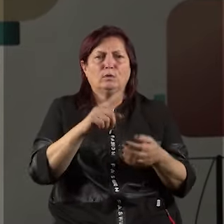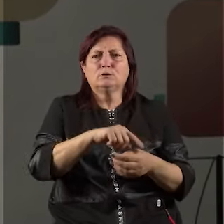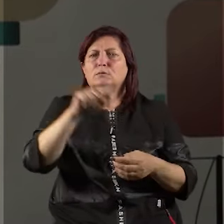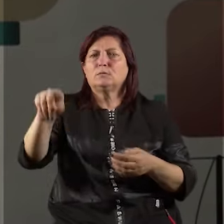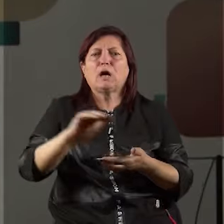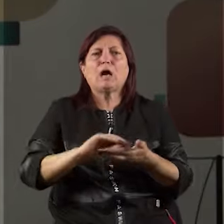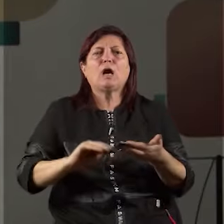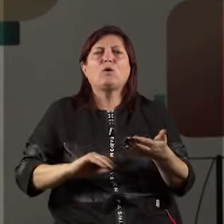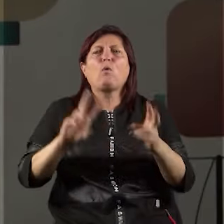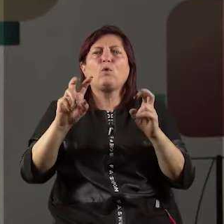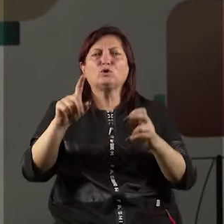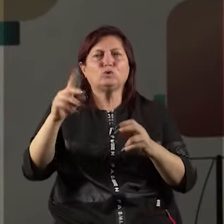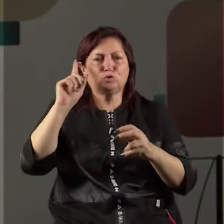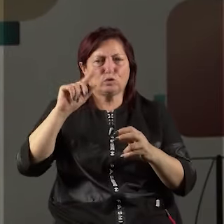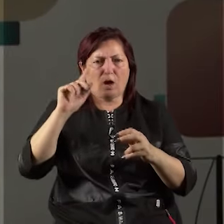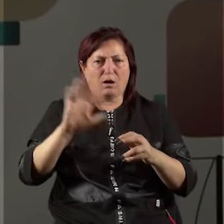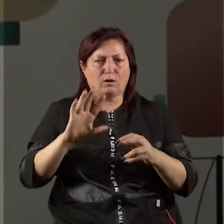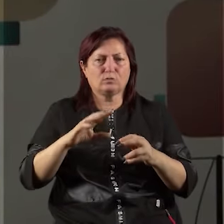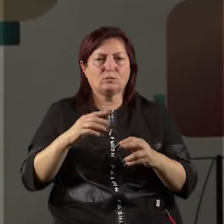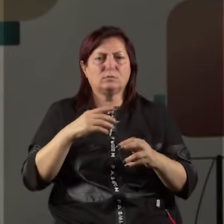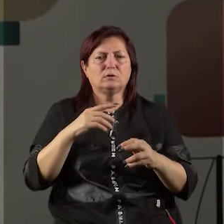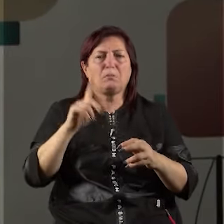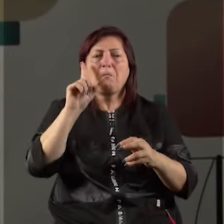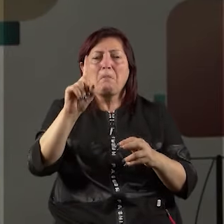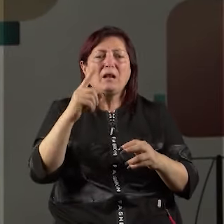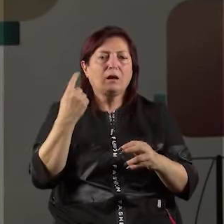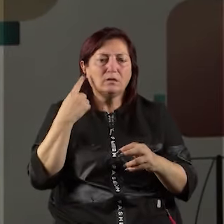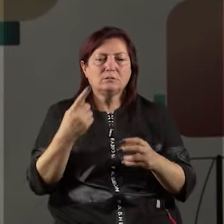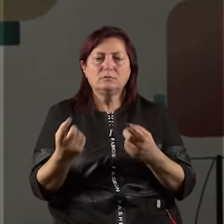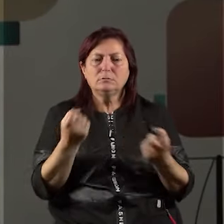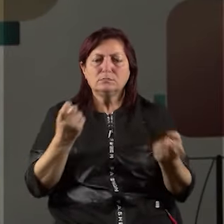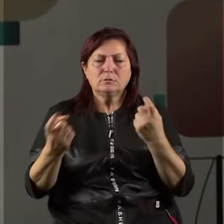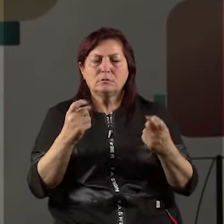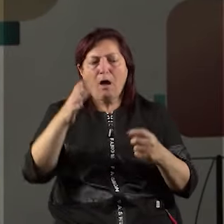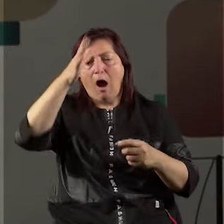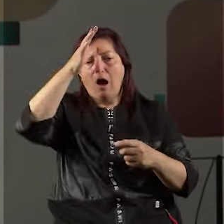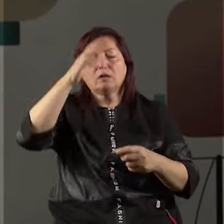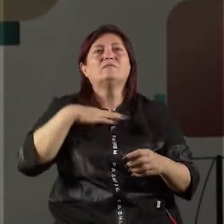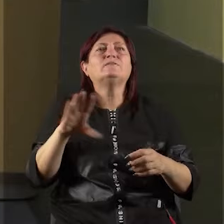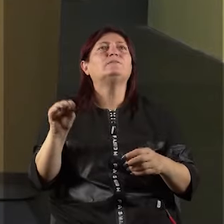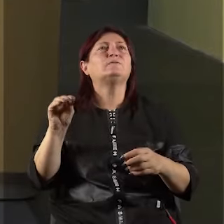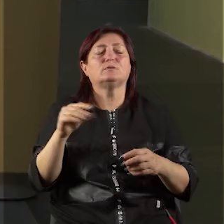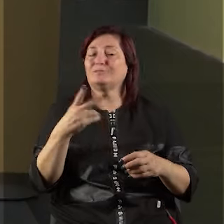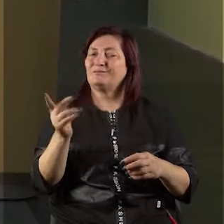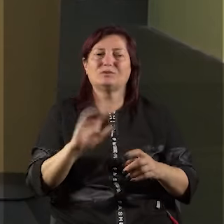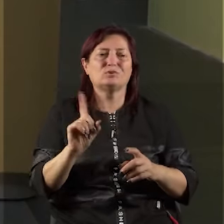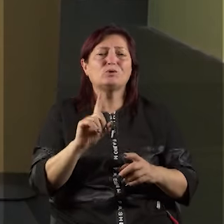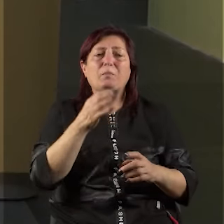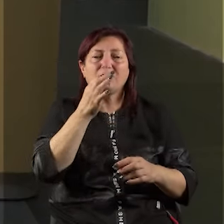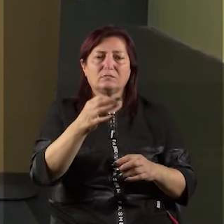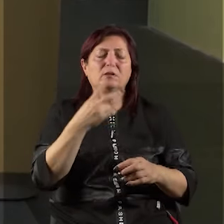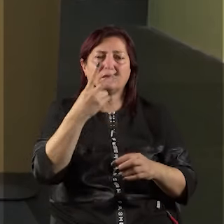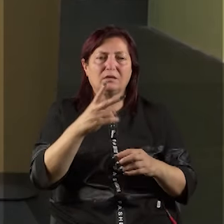սա է, անգիրարած բաներ չպետք է ասենք։ Մենք մեր կլոր սրահում մի օր նայում էին